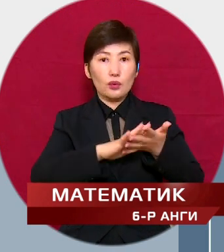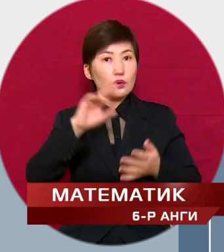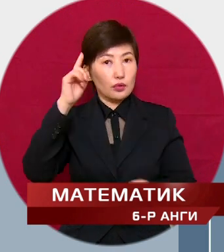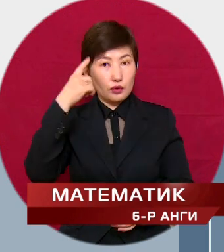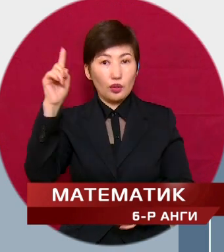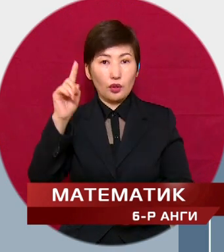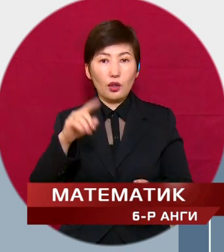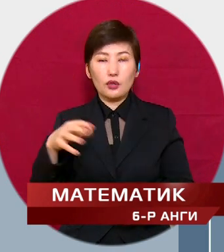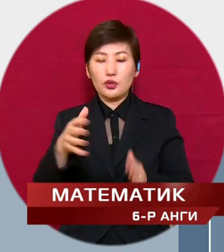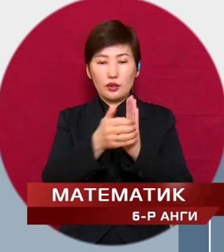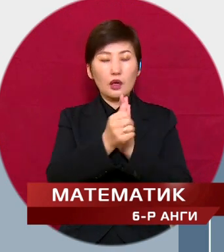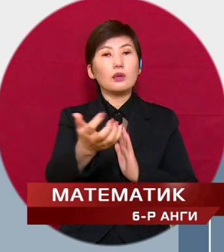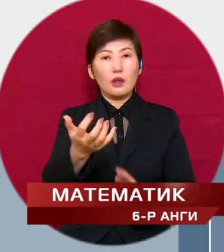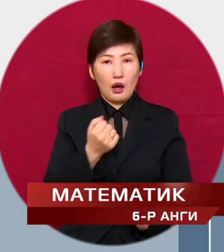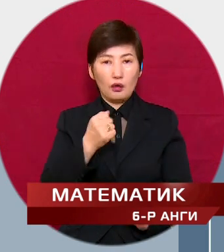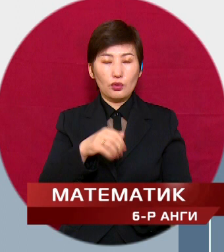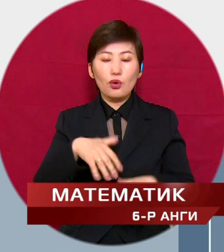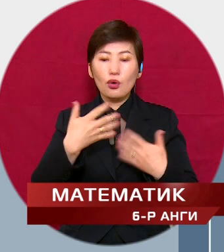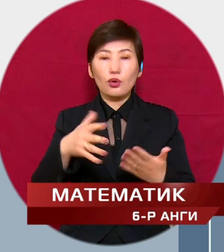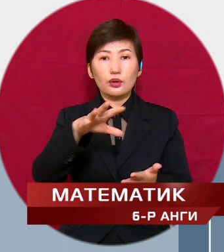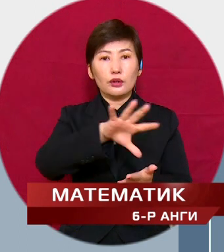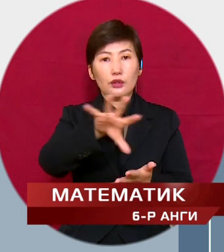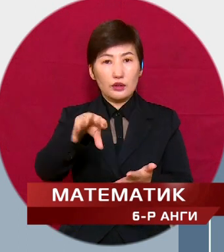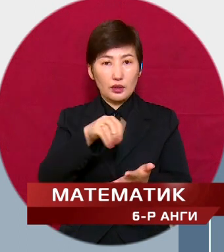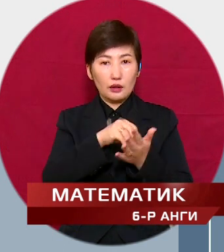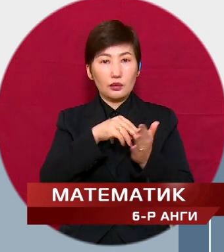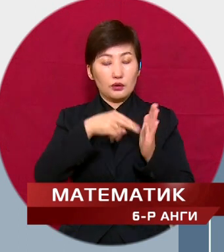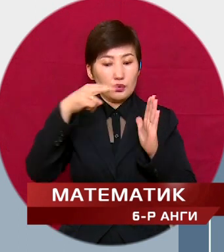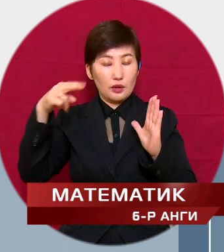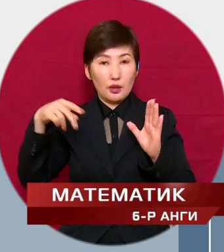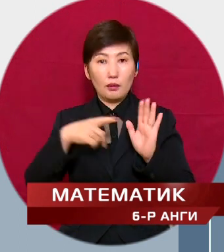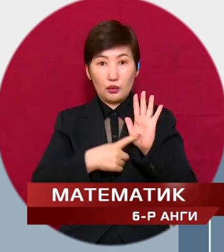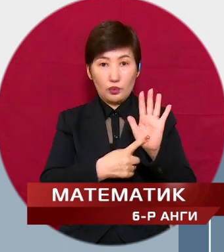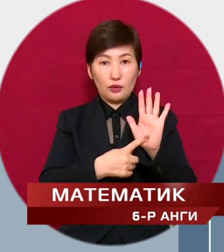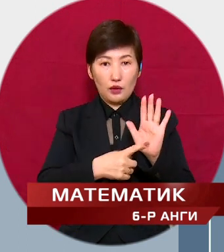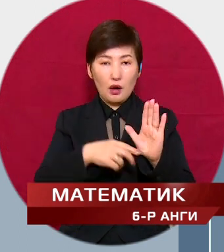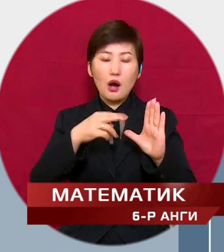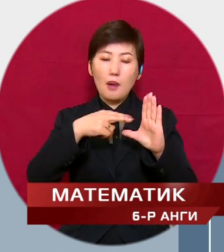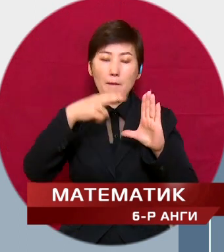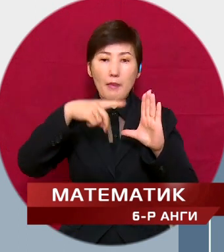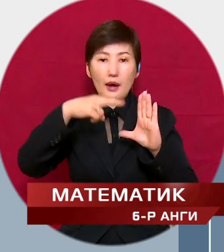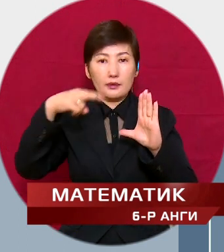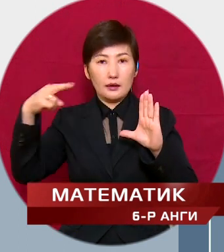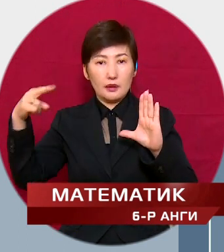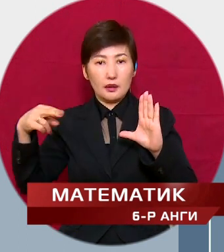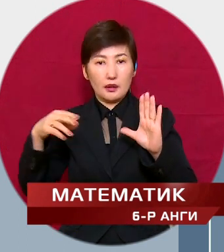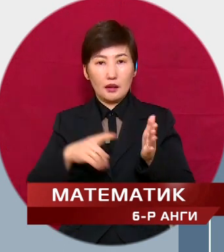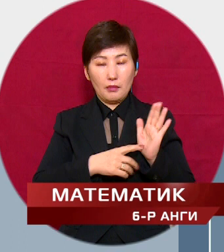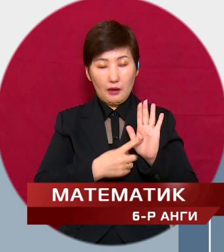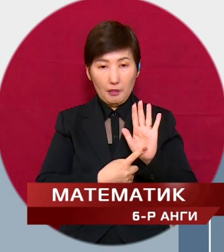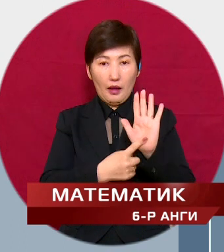эзэмшин, өгдлийг диаграммаар дүрслэх чадварыг эзэмшин, за өгдлийг багнан диаграммаар байгуулах,